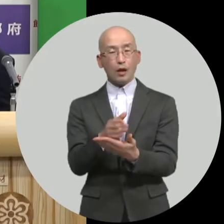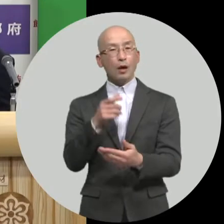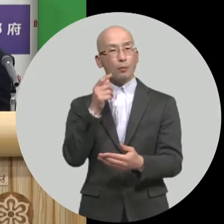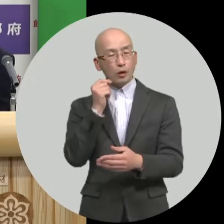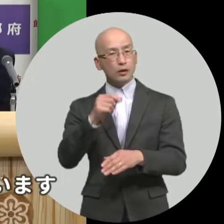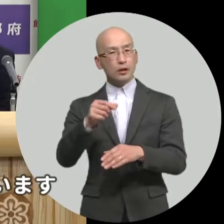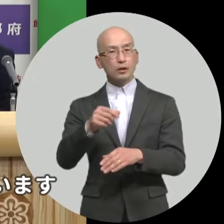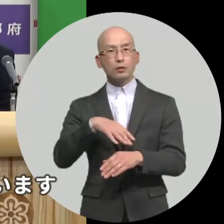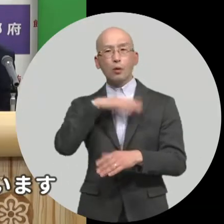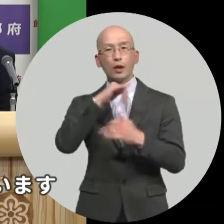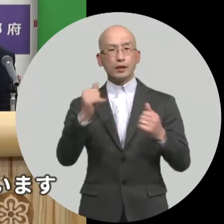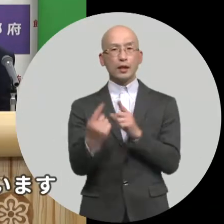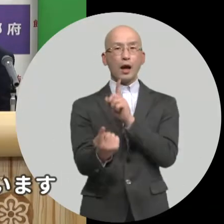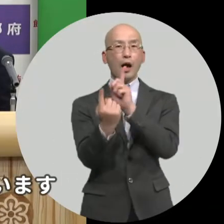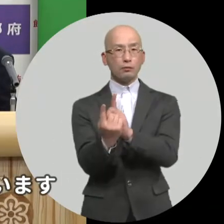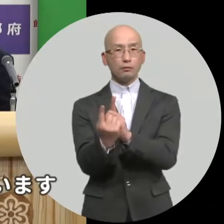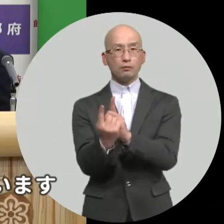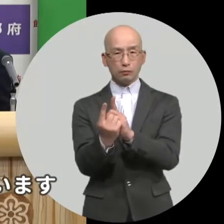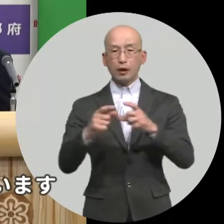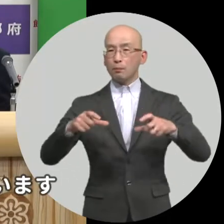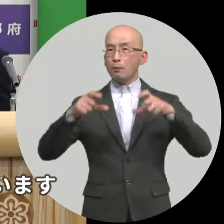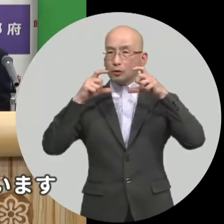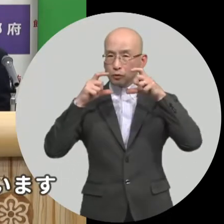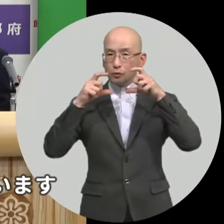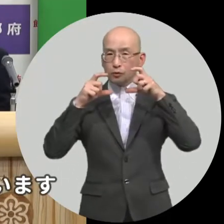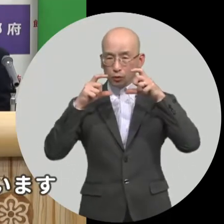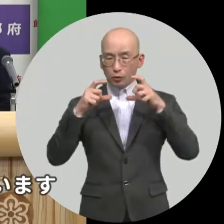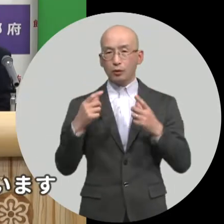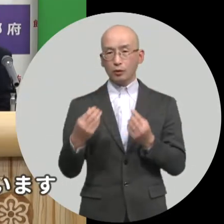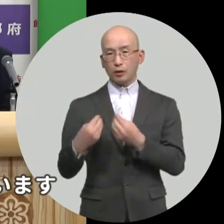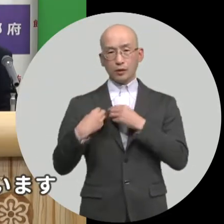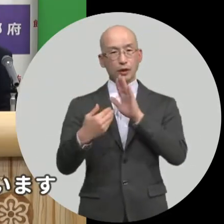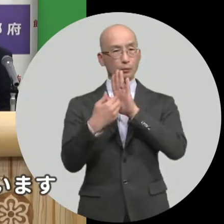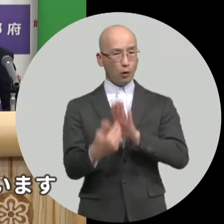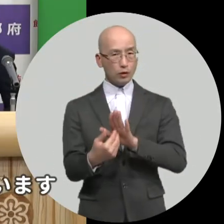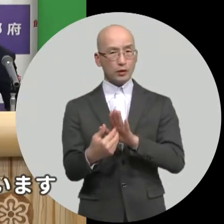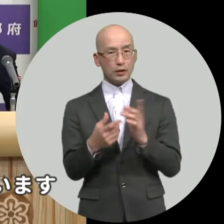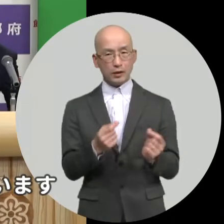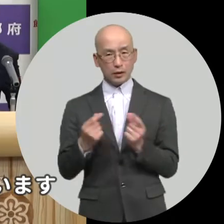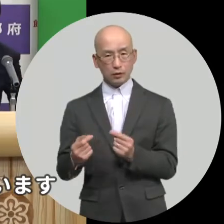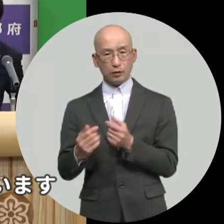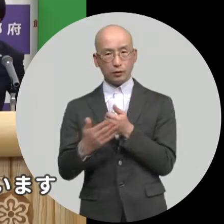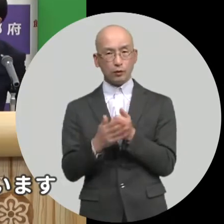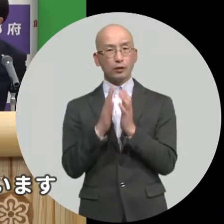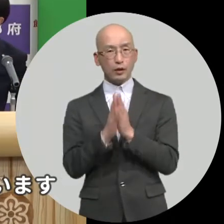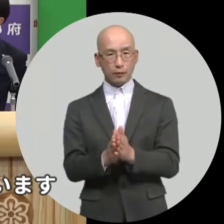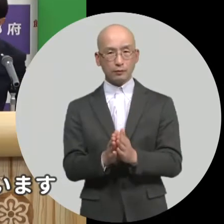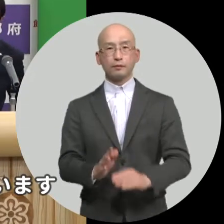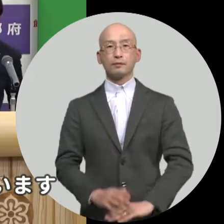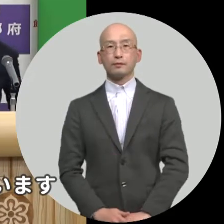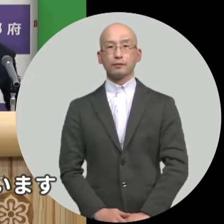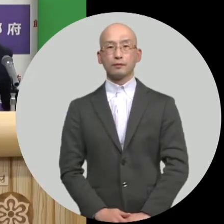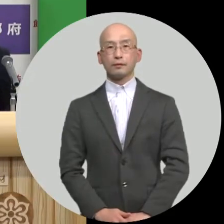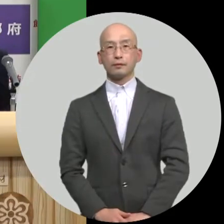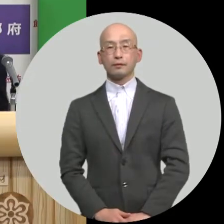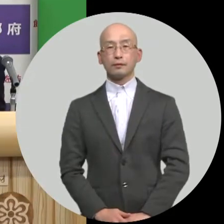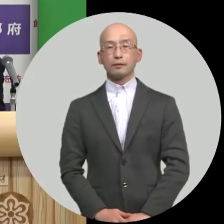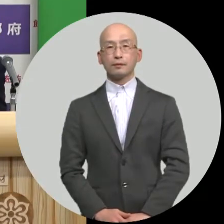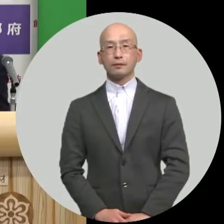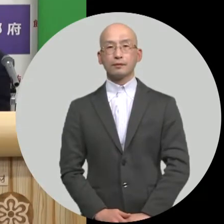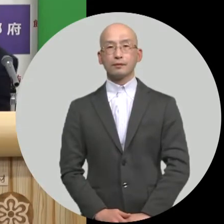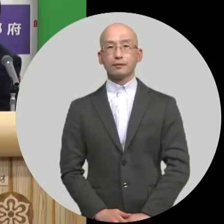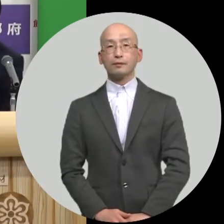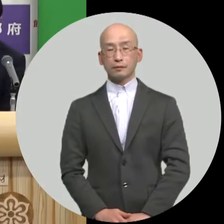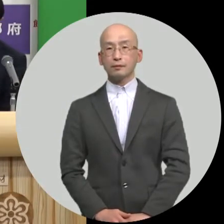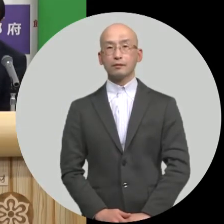については、マスクをするなどの感染防止にご配慮いただきたいというふうに思っております。それから、初